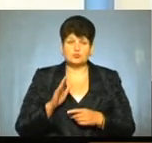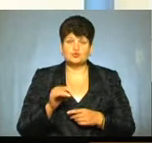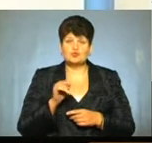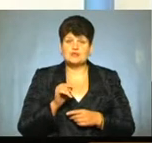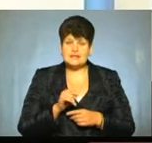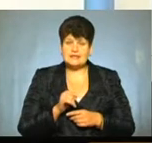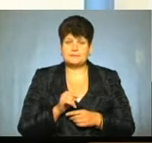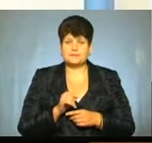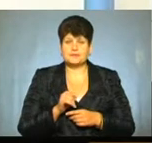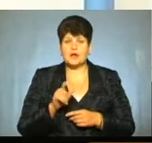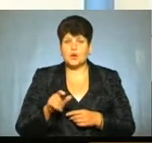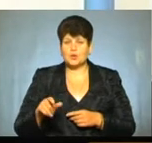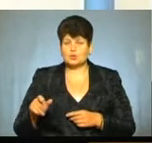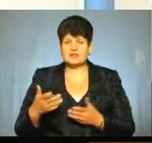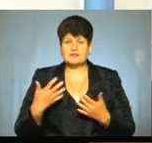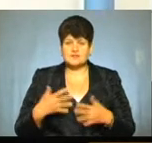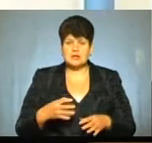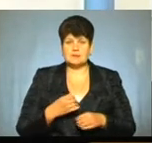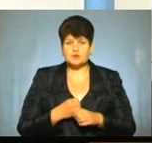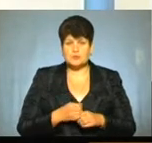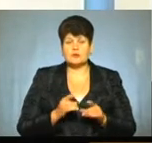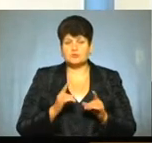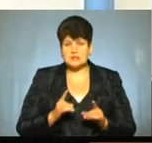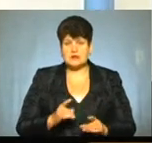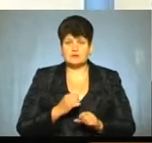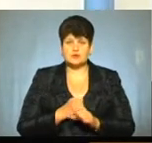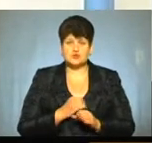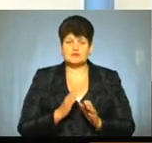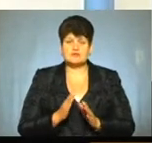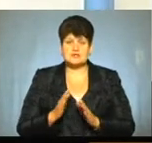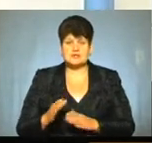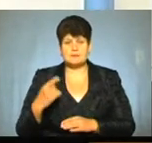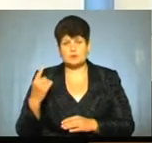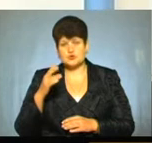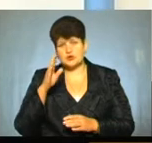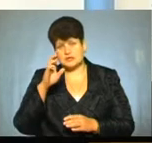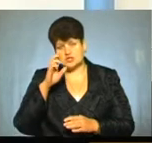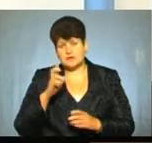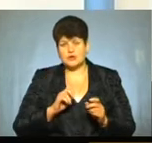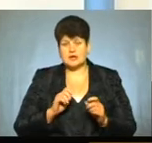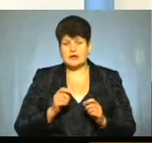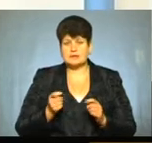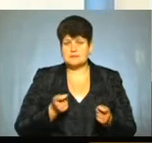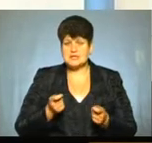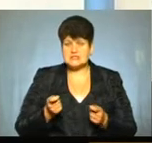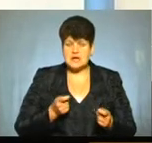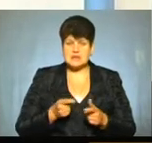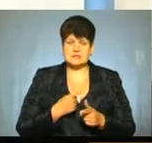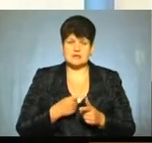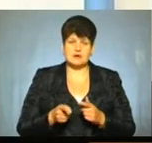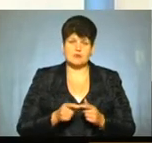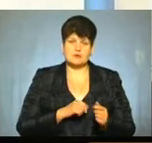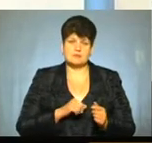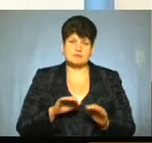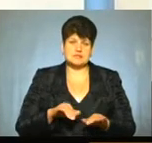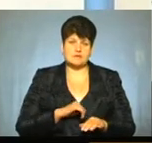ті, скажімо так, люди, які вже працювали або навіть працюють в системі чи обласної державної адміністрації, чи взагалі місцевого самоврядування.